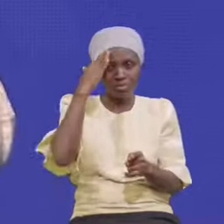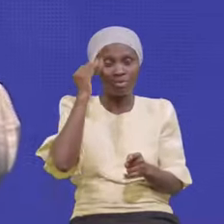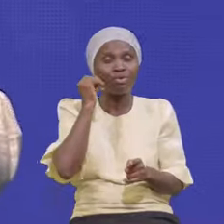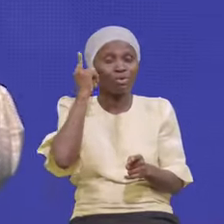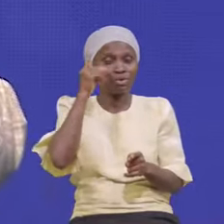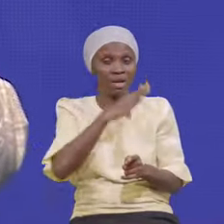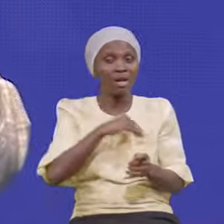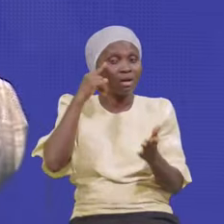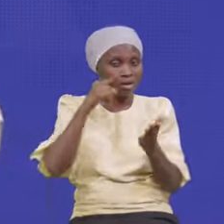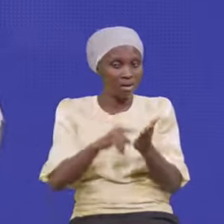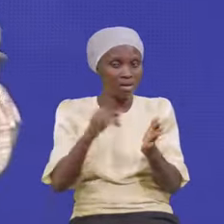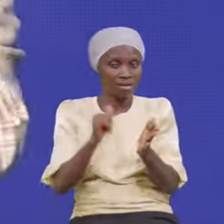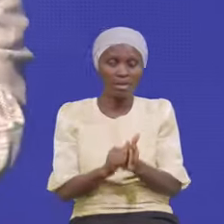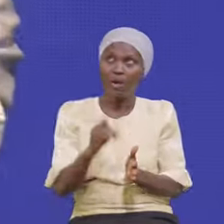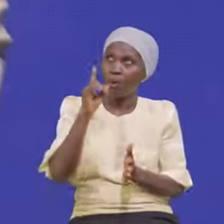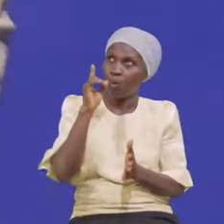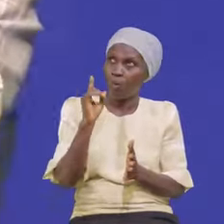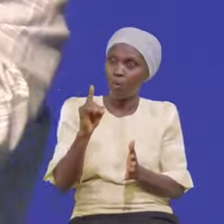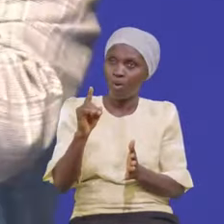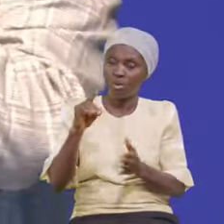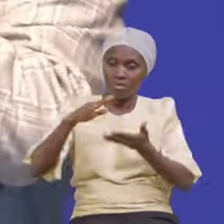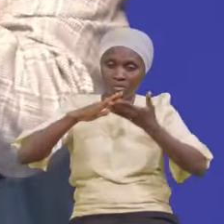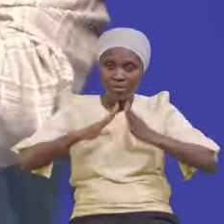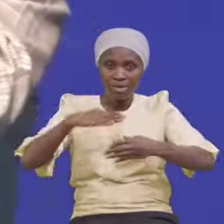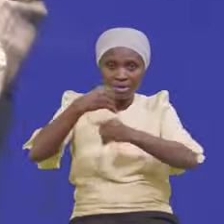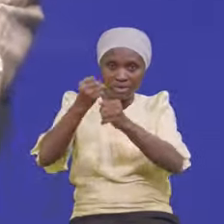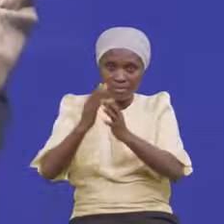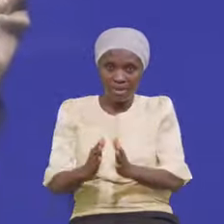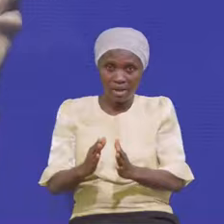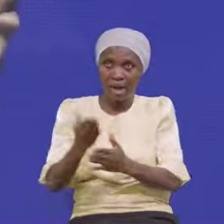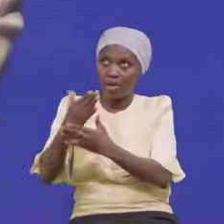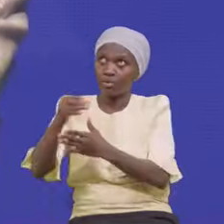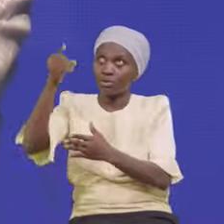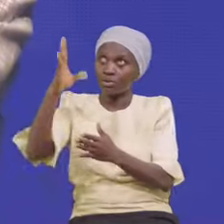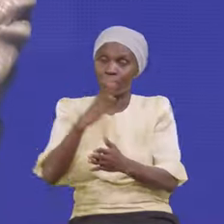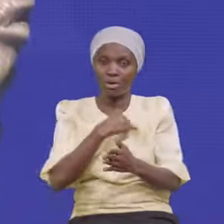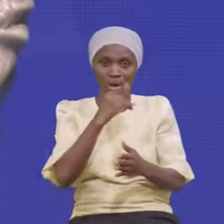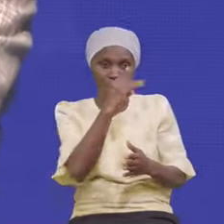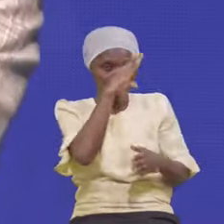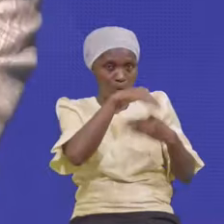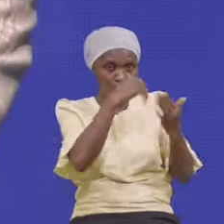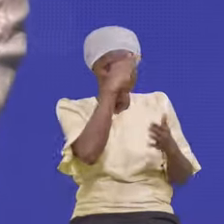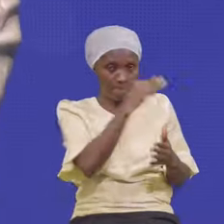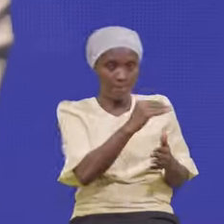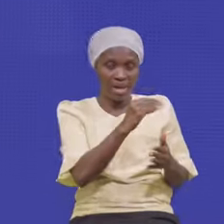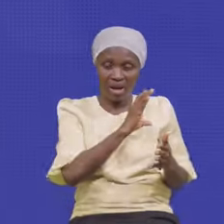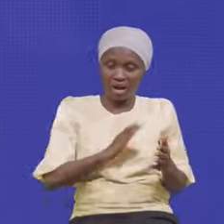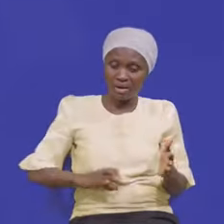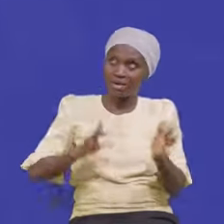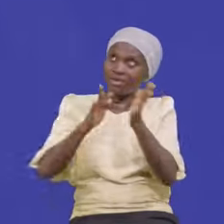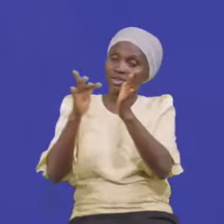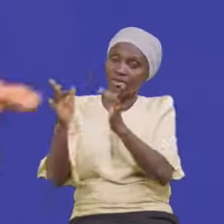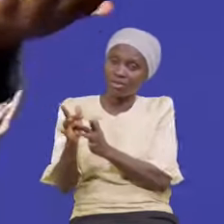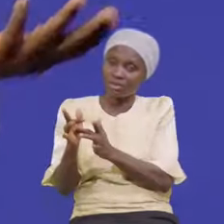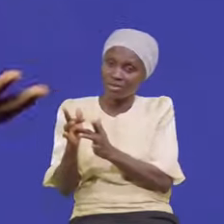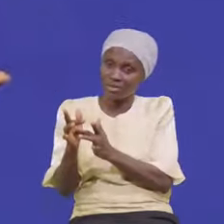One mediator. ఒకే మధ్యవర్తి. Between God and all men. దేవునికి మానవాళి అందరికి మధ్య. Christ Jesus. క్రీస్తు